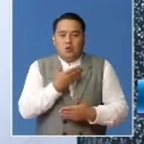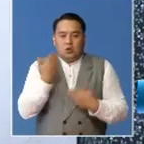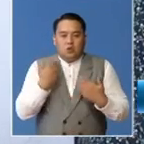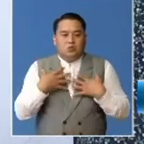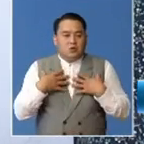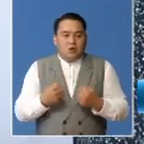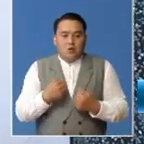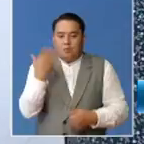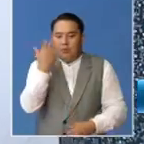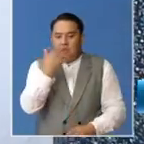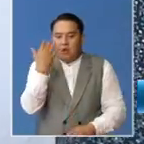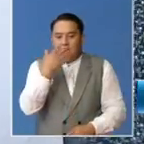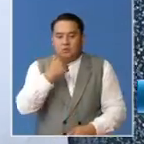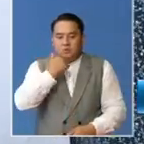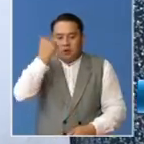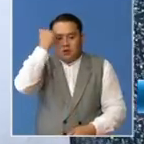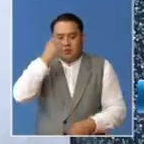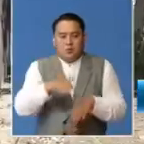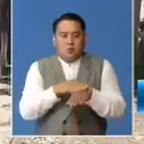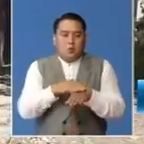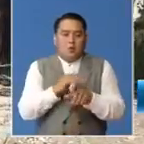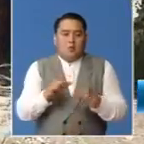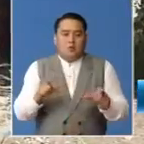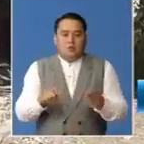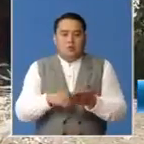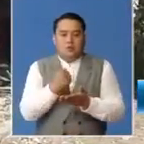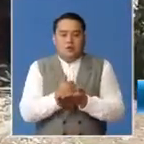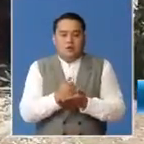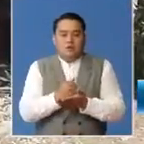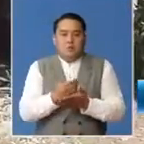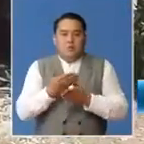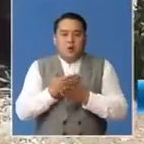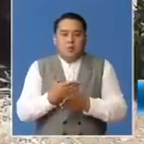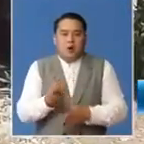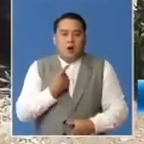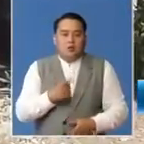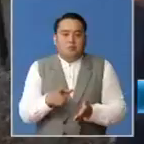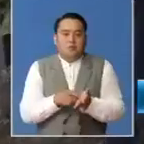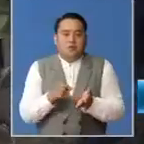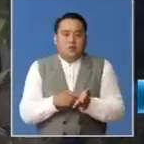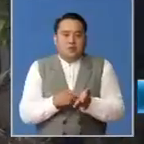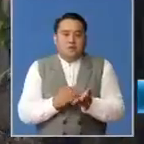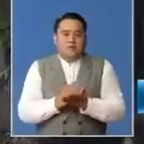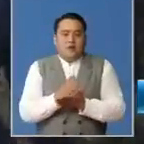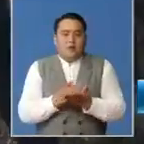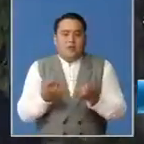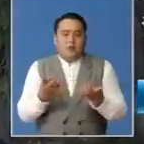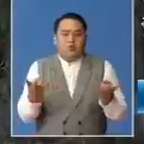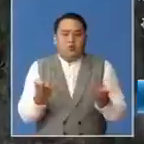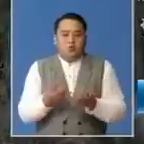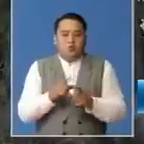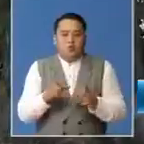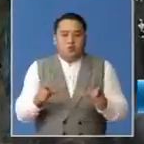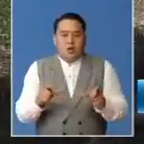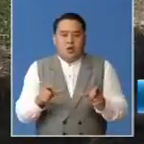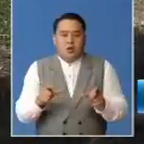здоровья, плохое зрение. Спасибо добрым людям. Главная задача тимуровцев – помочь одиноким пенсионерам, ветеранам и просто нуждающимся